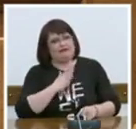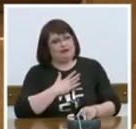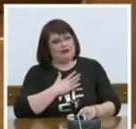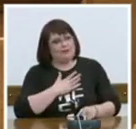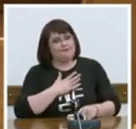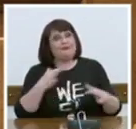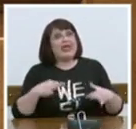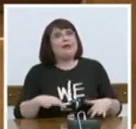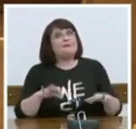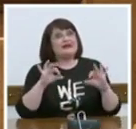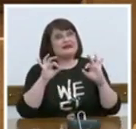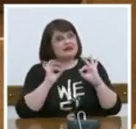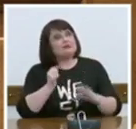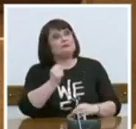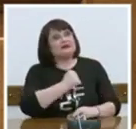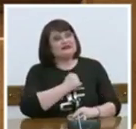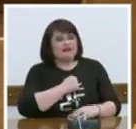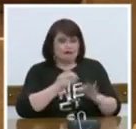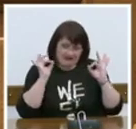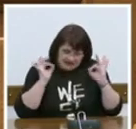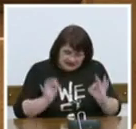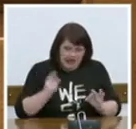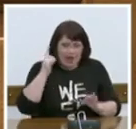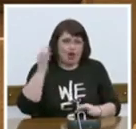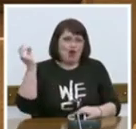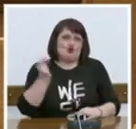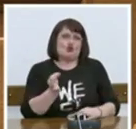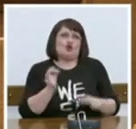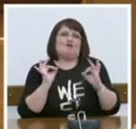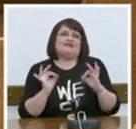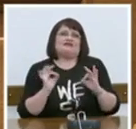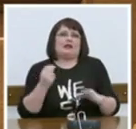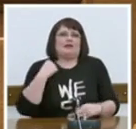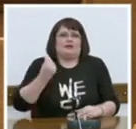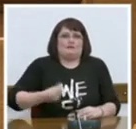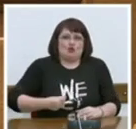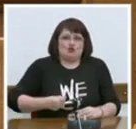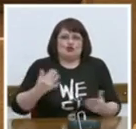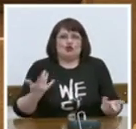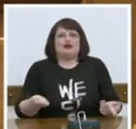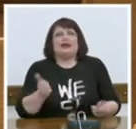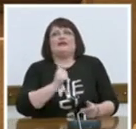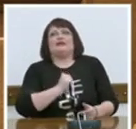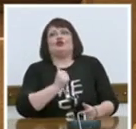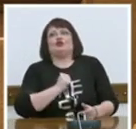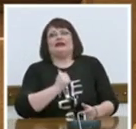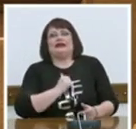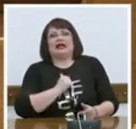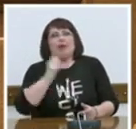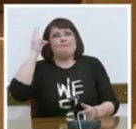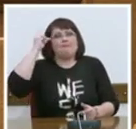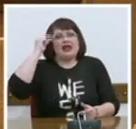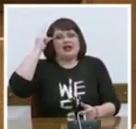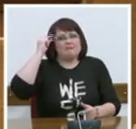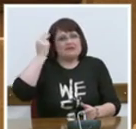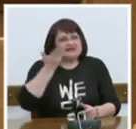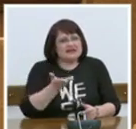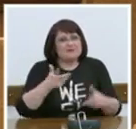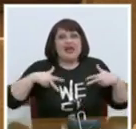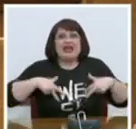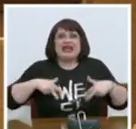αρχής, θεωρούμε αυτονόητο ότι πρώτον, τόσο στα δημόσια όσο και στα ιδιωτικά ΑΕΗ, το κράτος